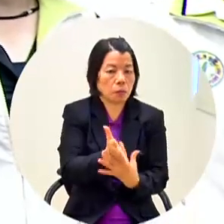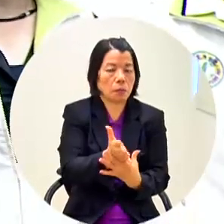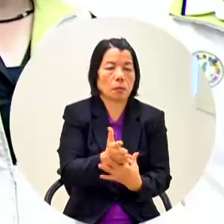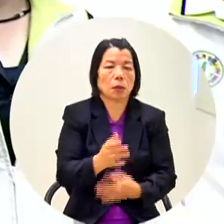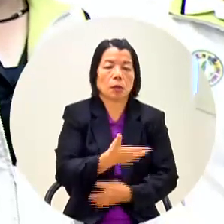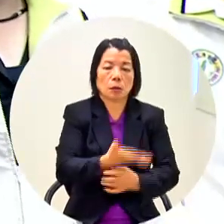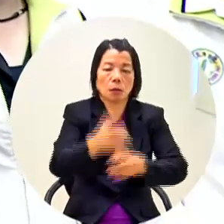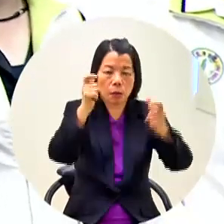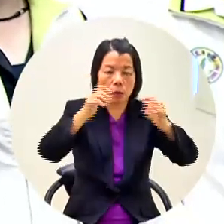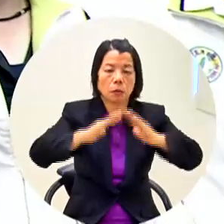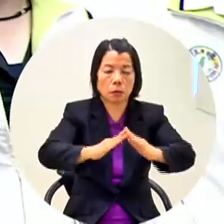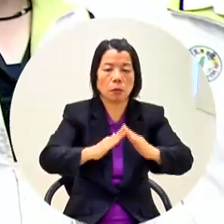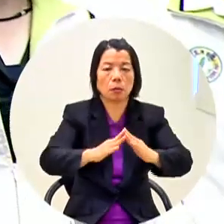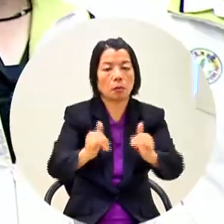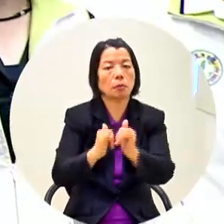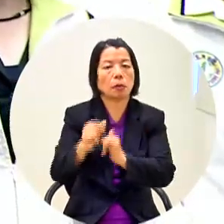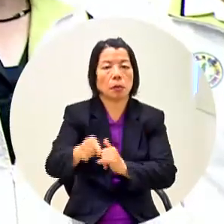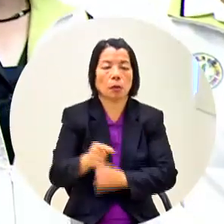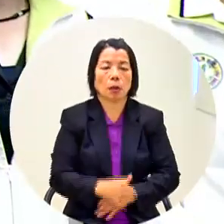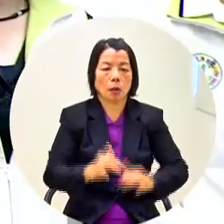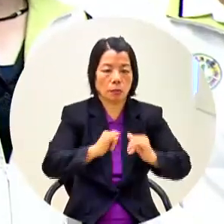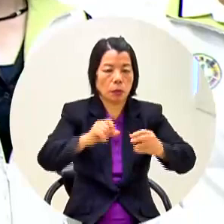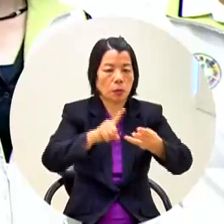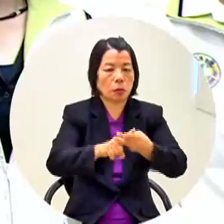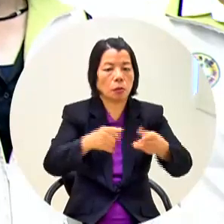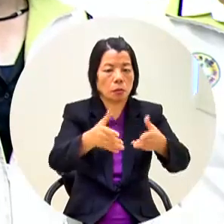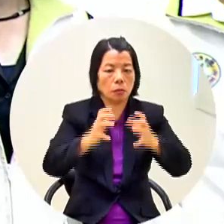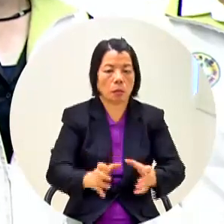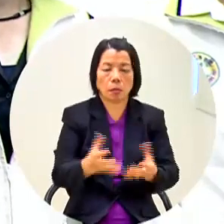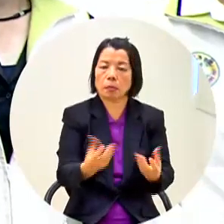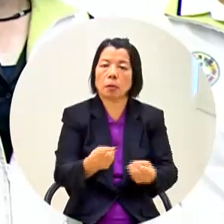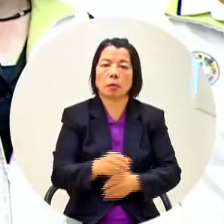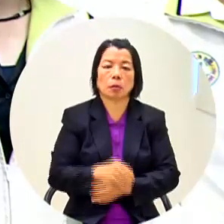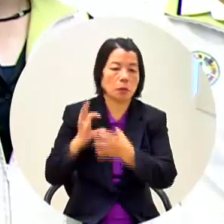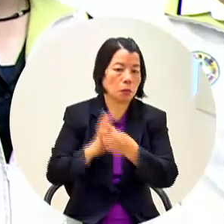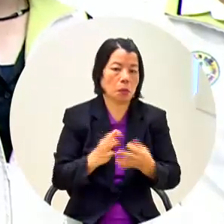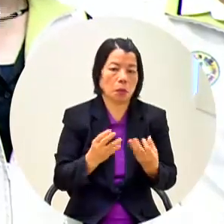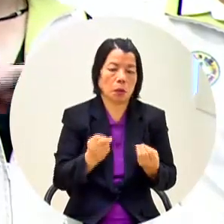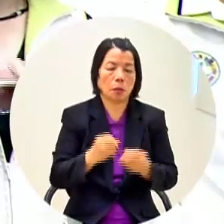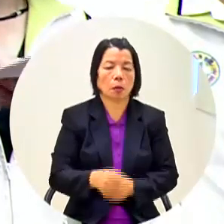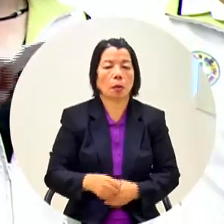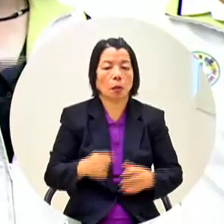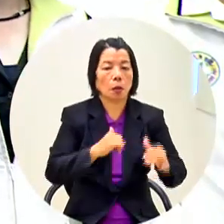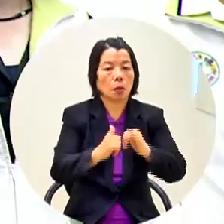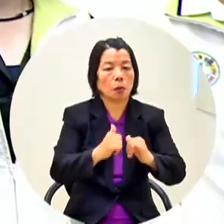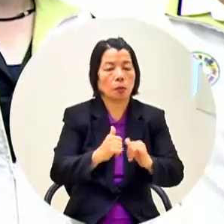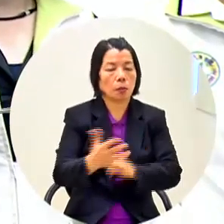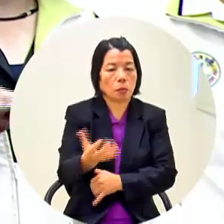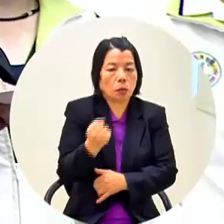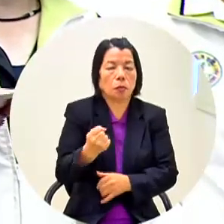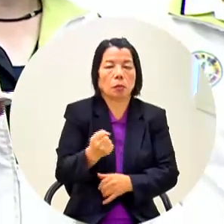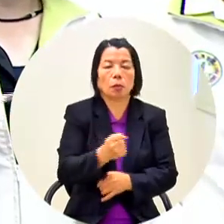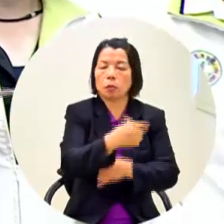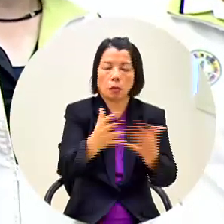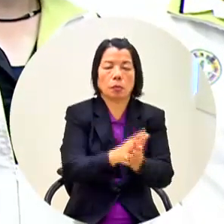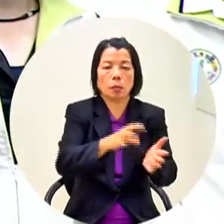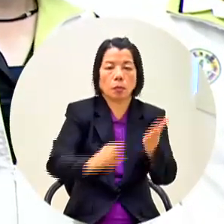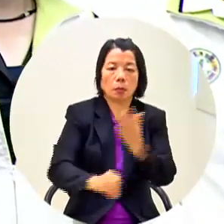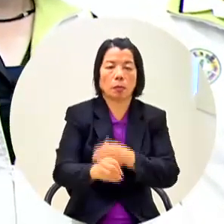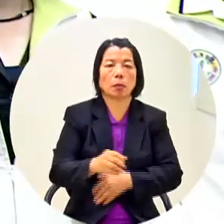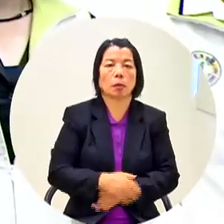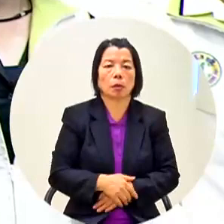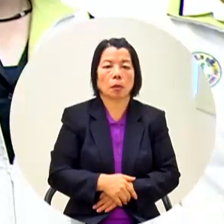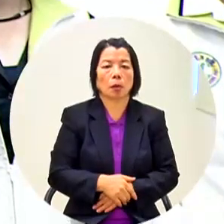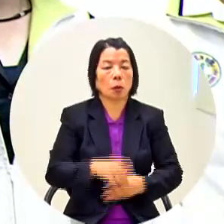市的市民民主无法落实下去，公民权被剥夺。前两天我看到中选会主委南下也发了声